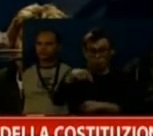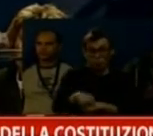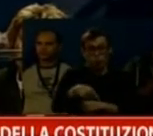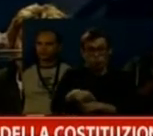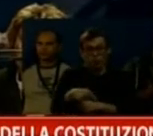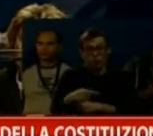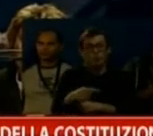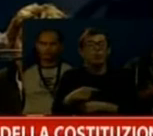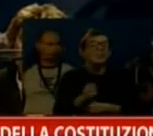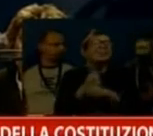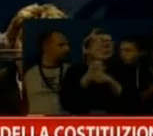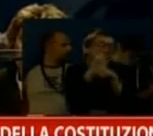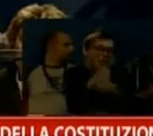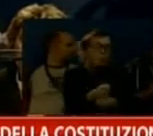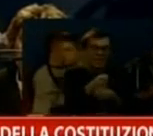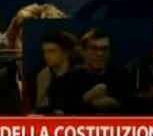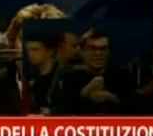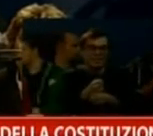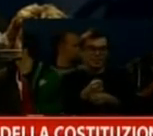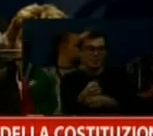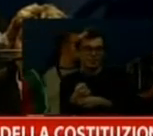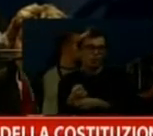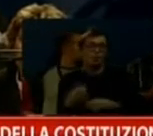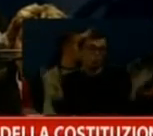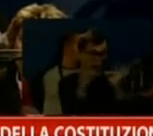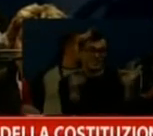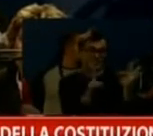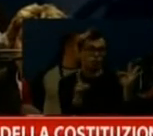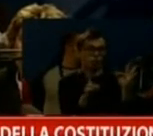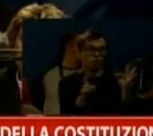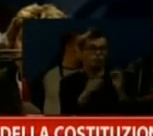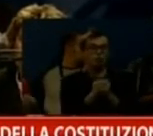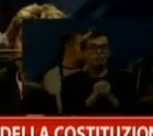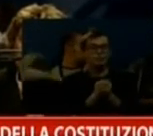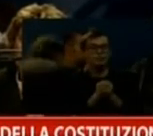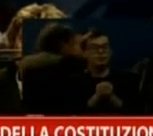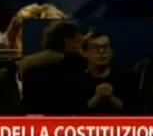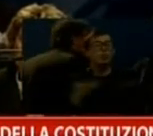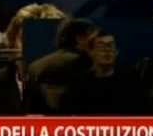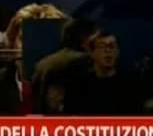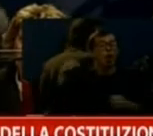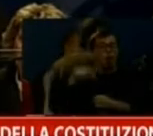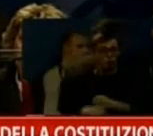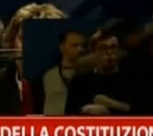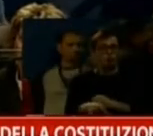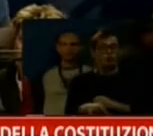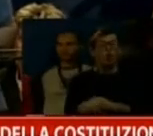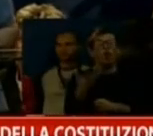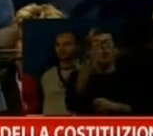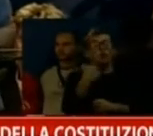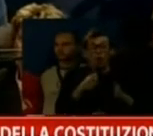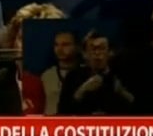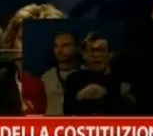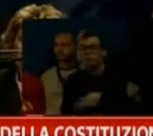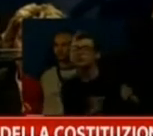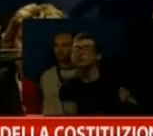proprio su questo, in mancanza di un consenso sociale, si vuole invocare una scorciatoia pericolosa. Ecco il punto